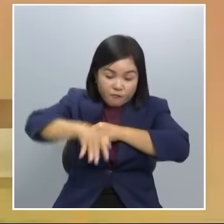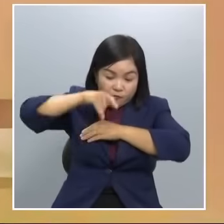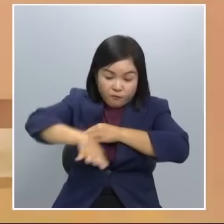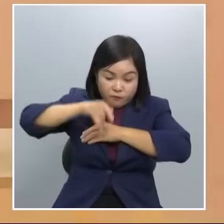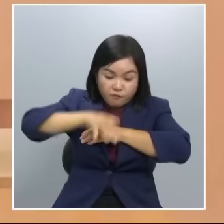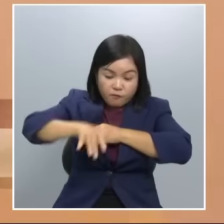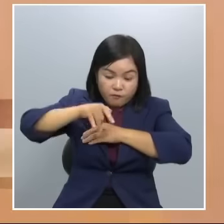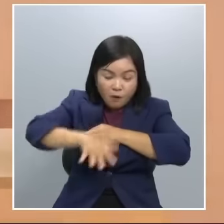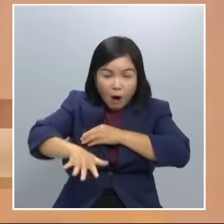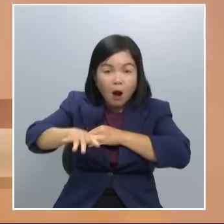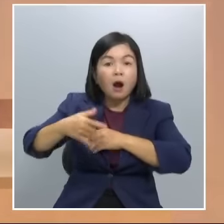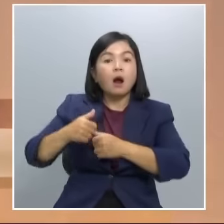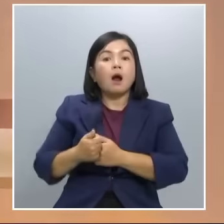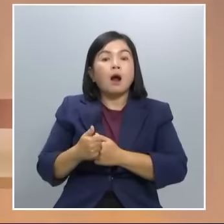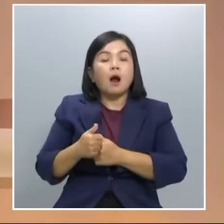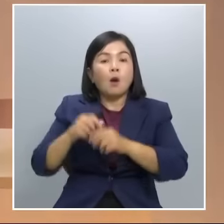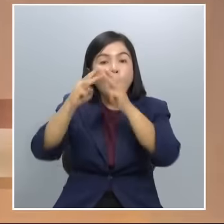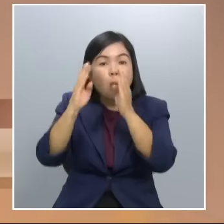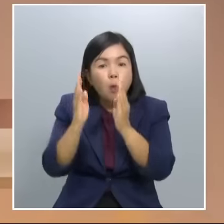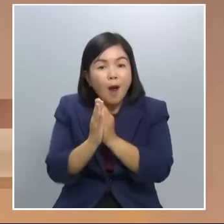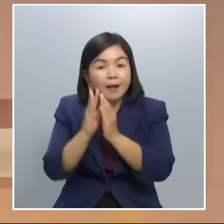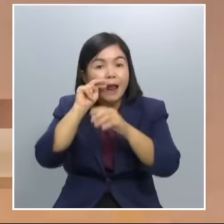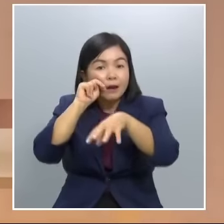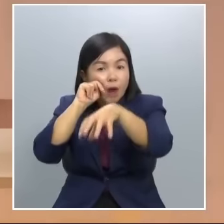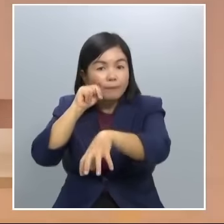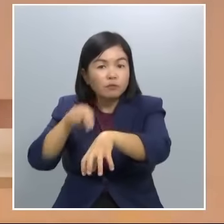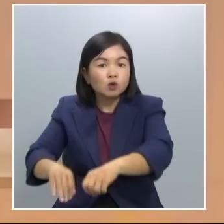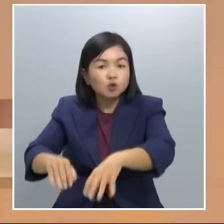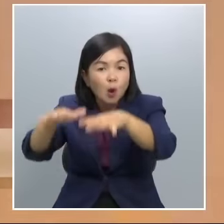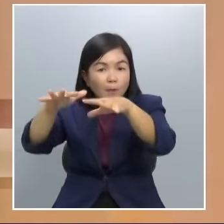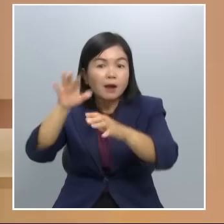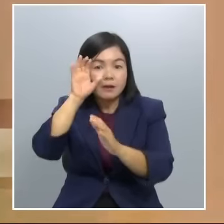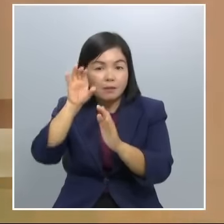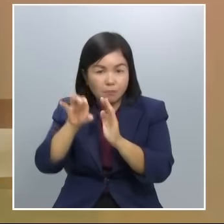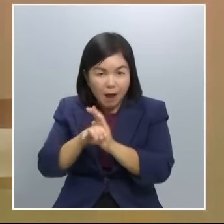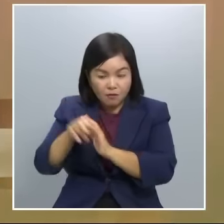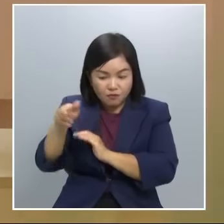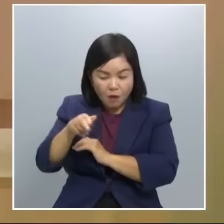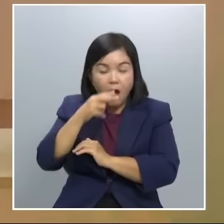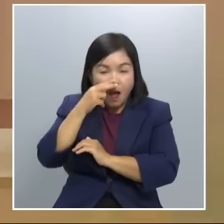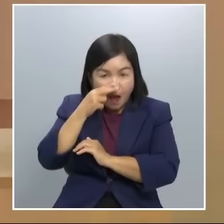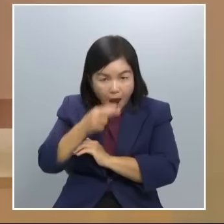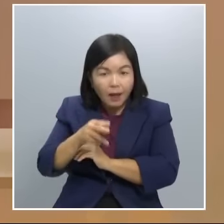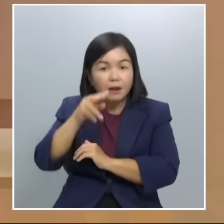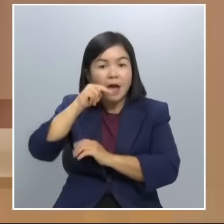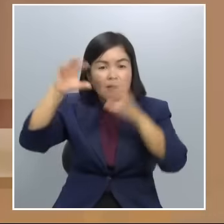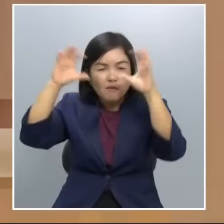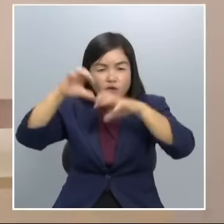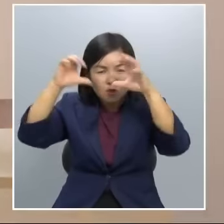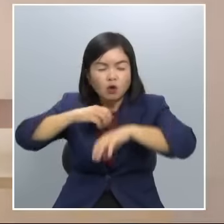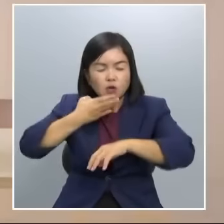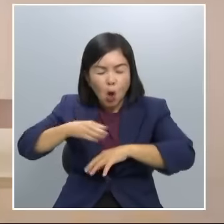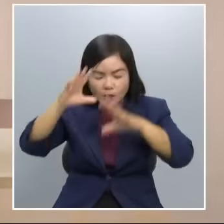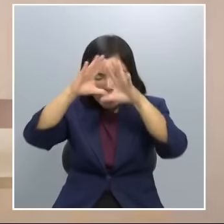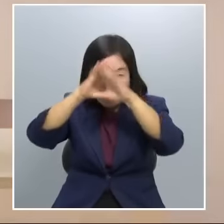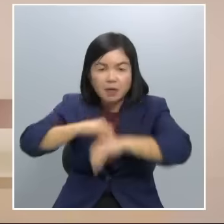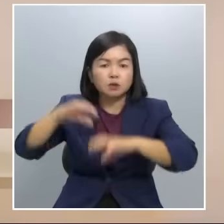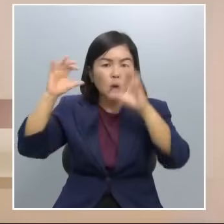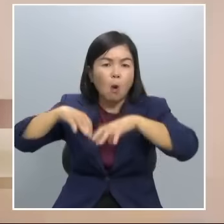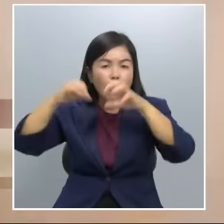ข้าทั่ววัดผาลาดเชิงดอยแล้วดูคลิปท่านผู้ชมคือฝนมันตกมาทั้งคืนแล้วไม่แต่เท่